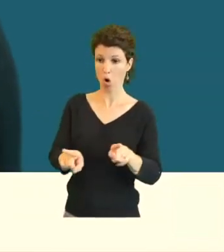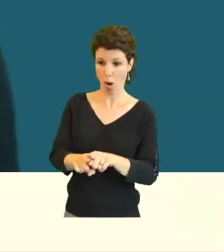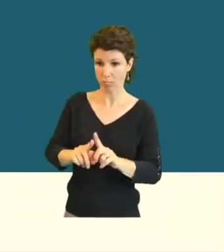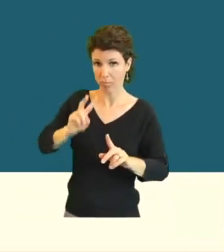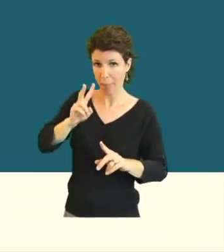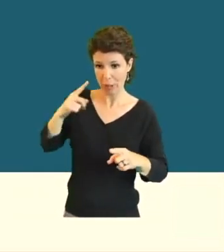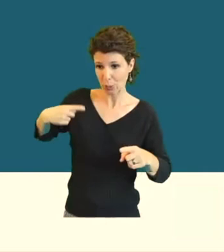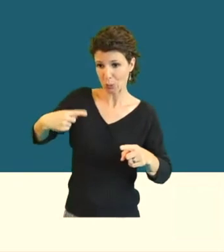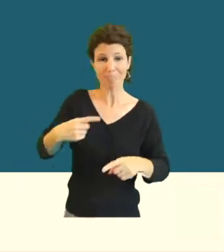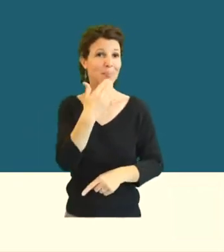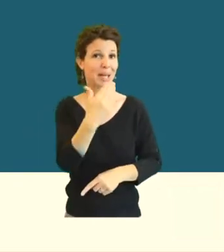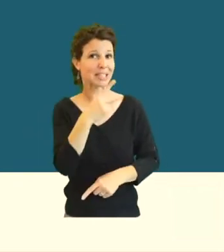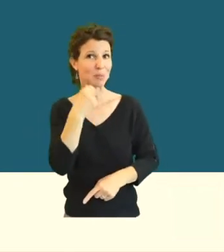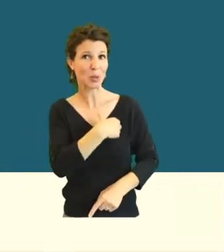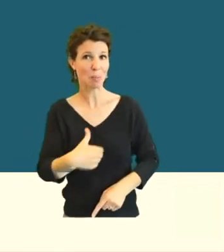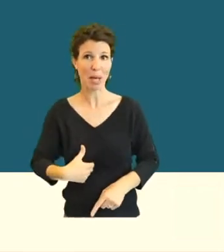maire.